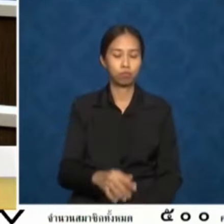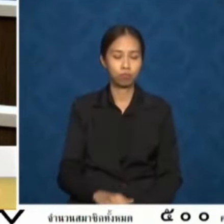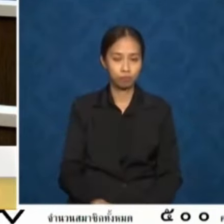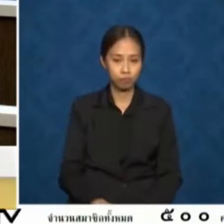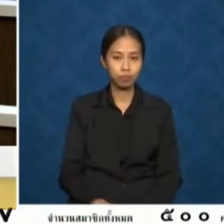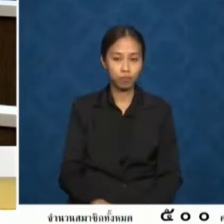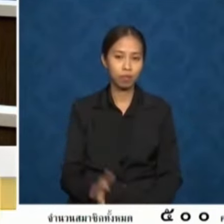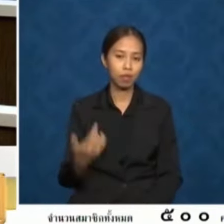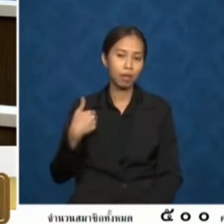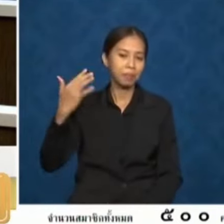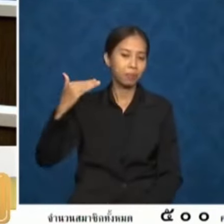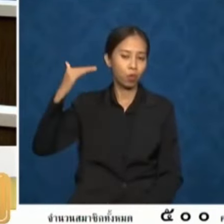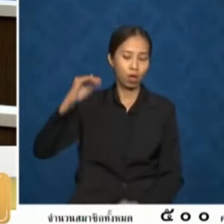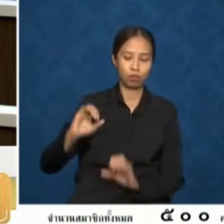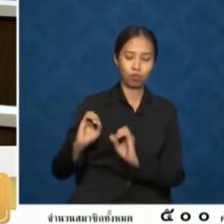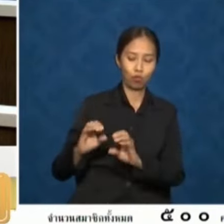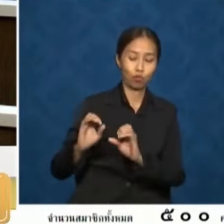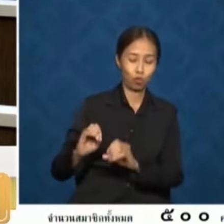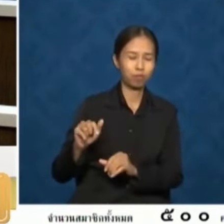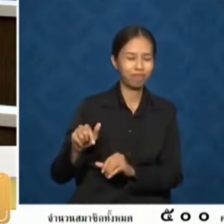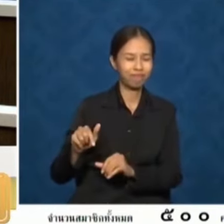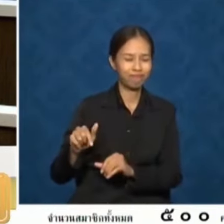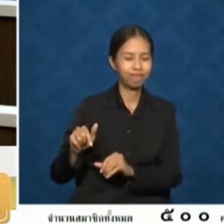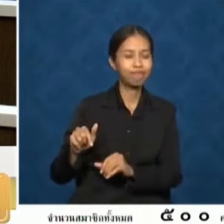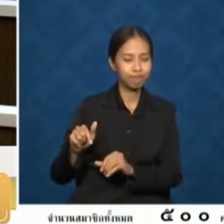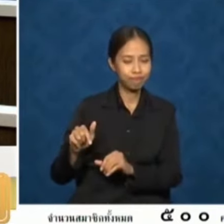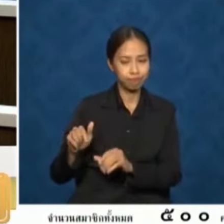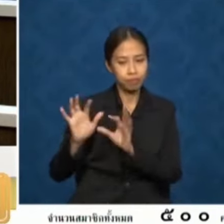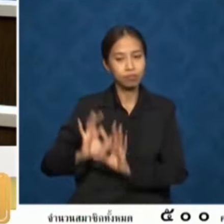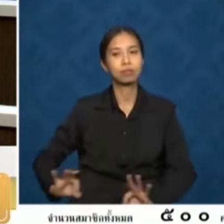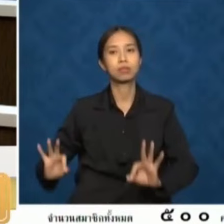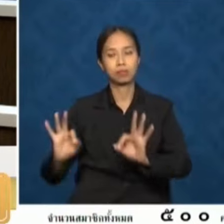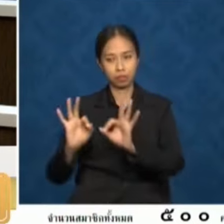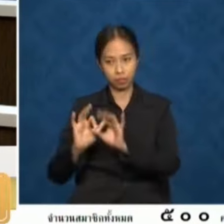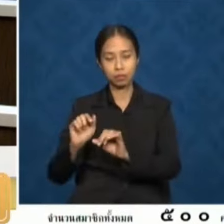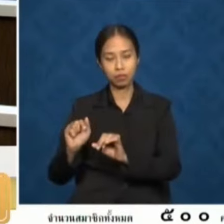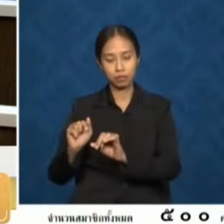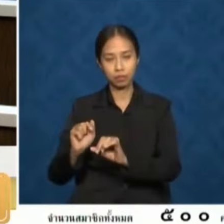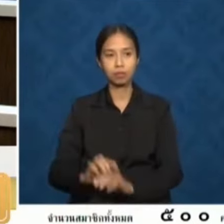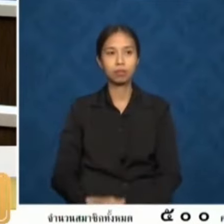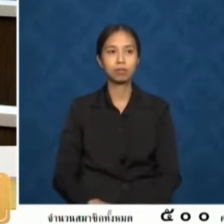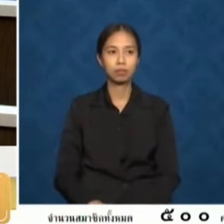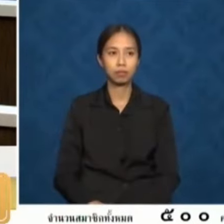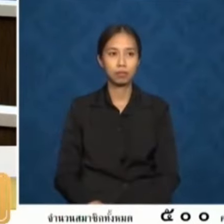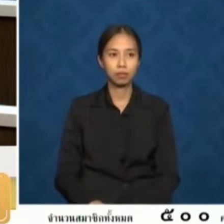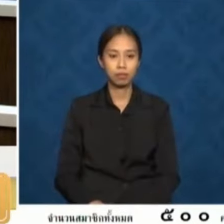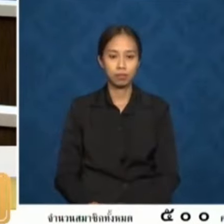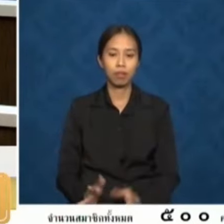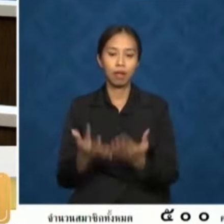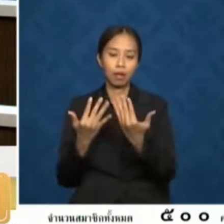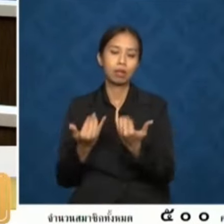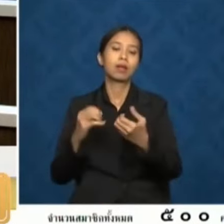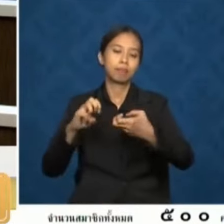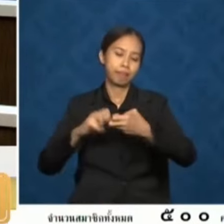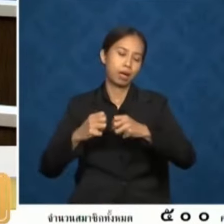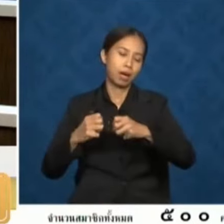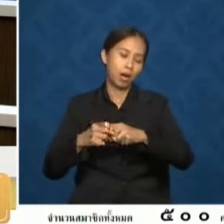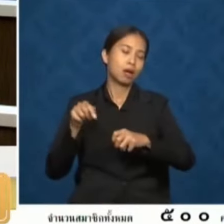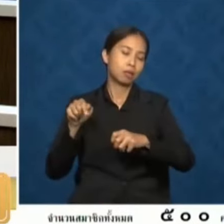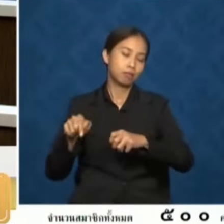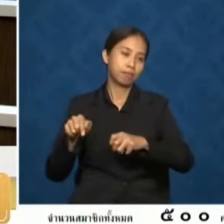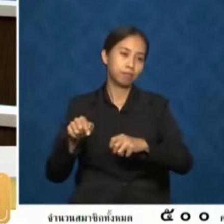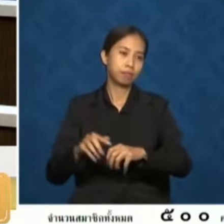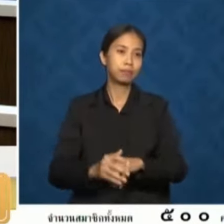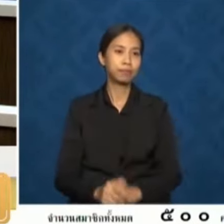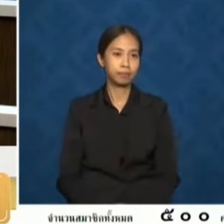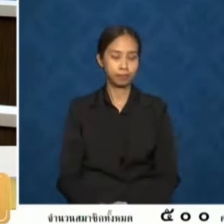มีผู้ใหญ่ให้ท้ายอันนี้เป็นเรื่องสำคัญมากๆเพราะฉะนั้นครับอันนี้คือปัญหาสำคัญ